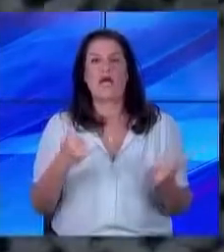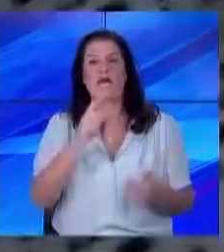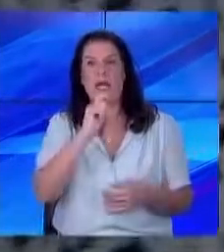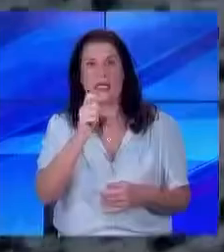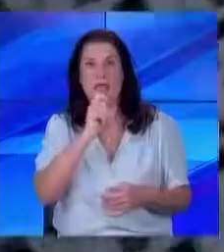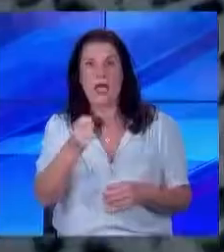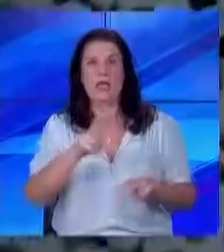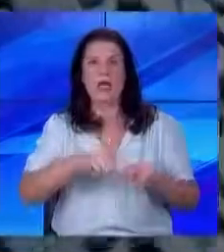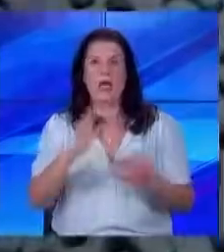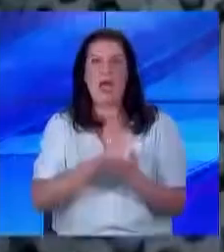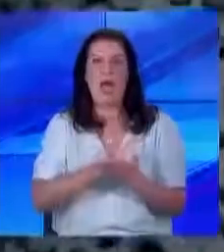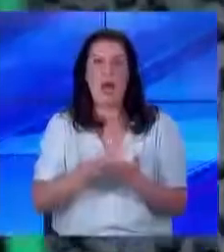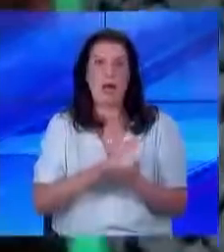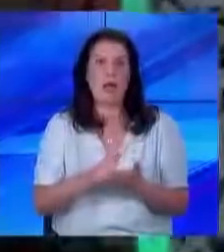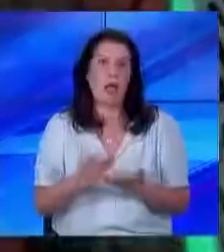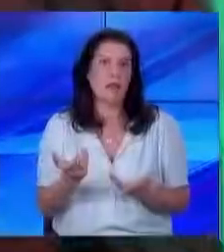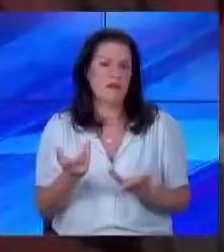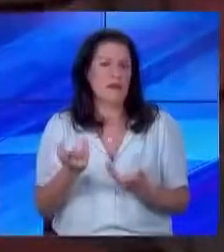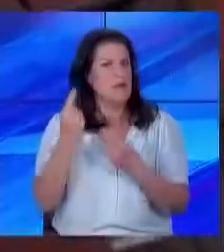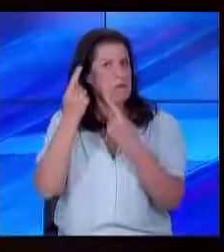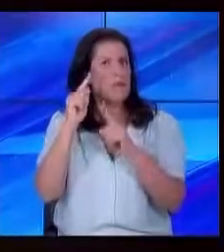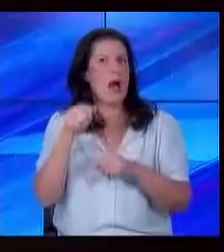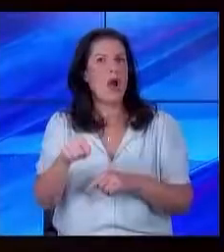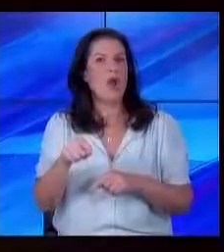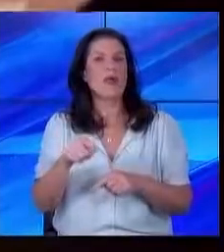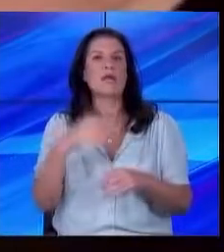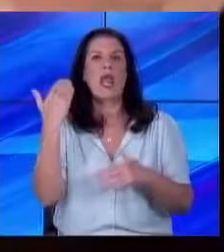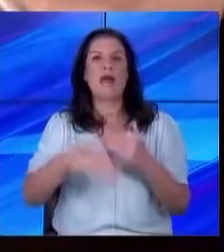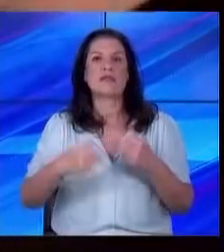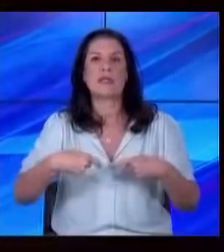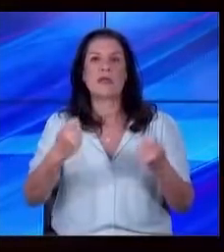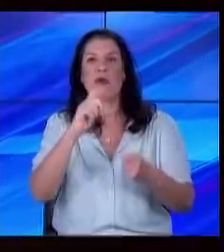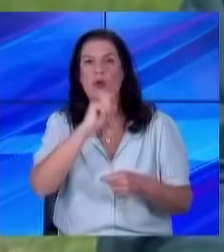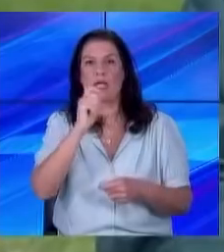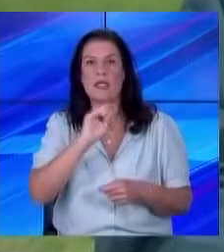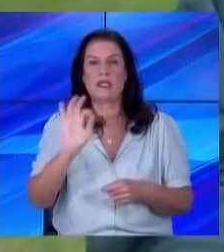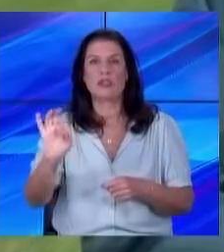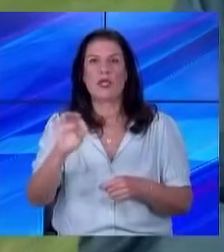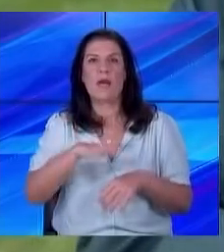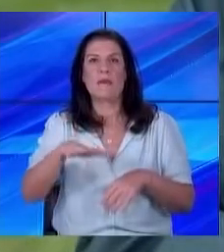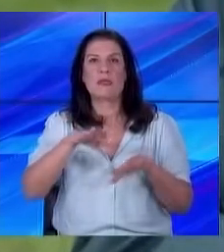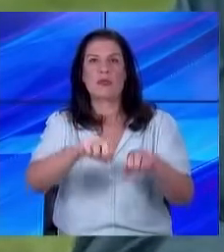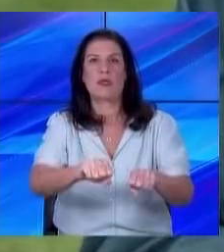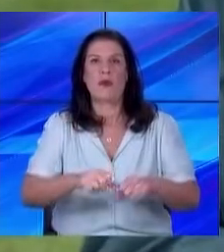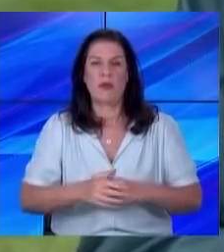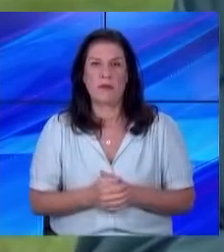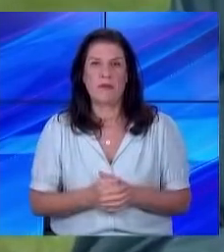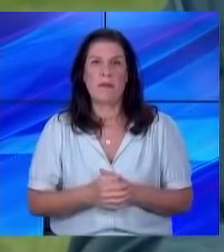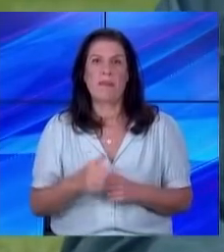ההחלטה מעוררת המחלוקת שלהם להפסיק למכור את הגלידה שלהם בהתנחלויות. I understand